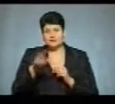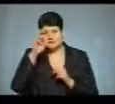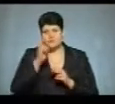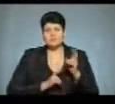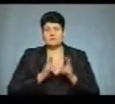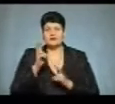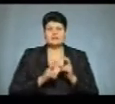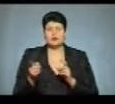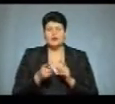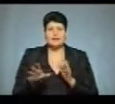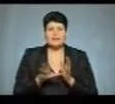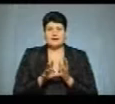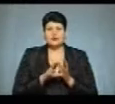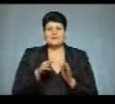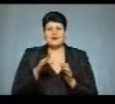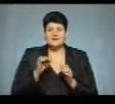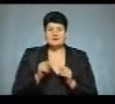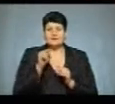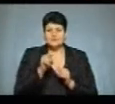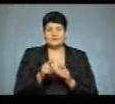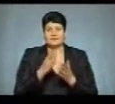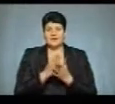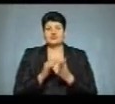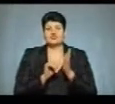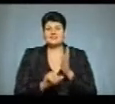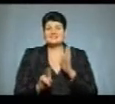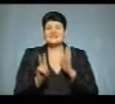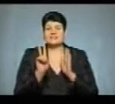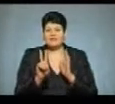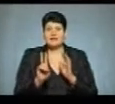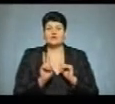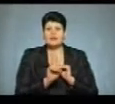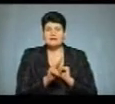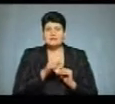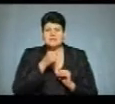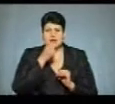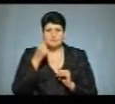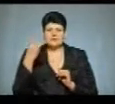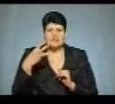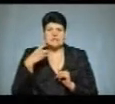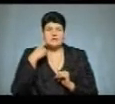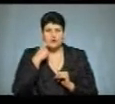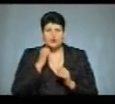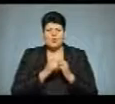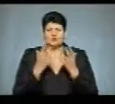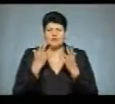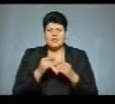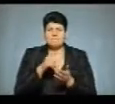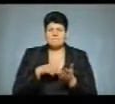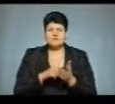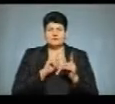підприємства «Тернопільелектротранс». На його балансі 62 тролейбуси. Найстаршому тролейбусу 30 років. Щодня містом